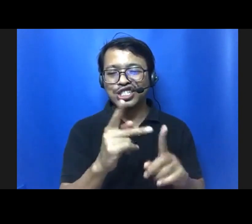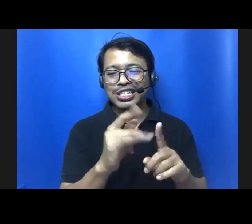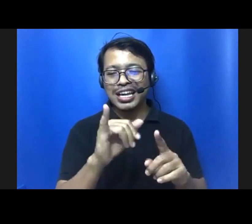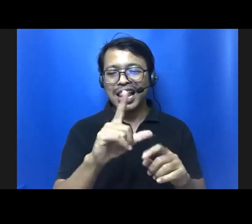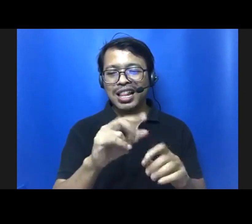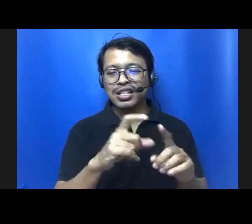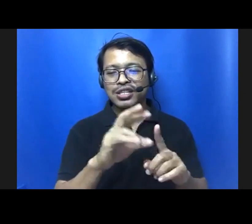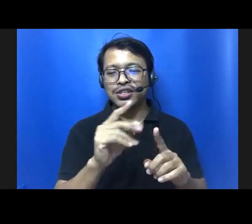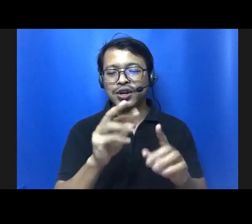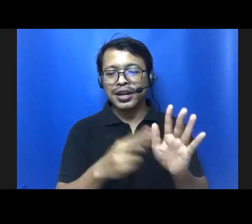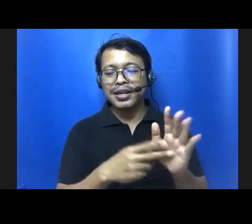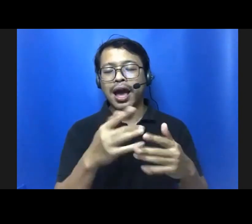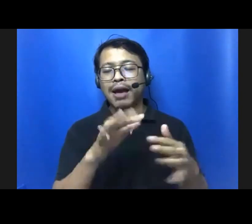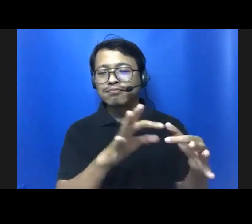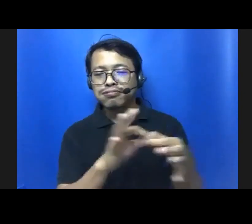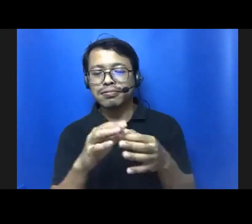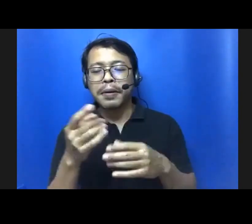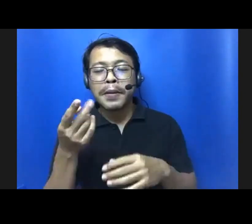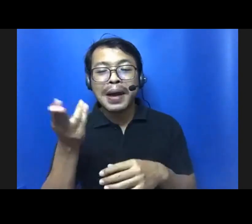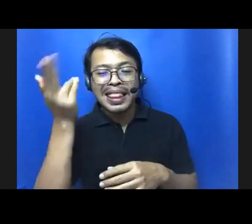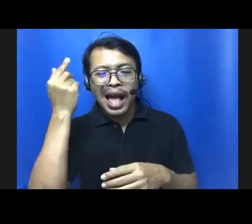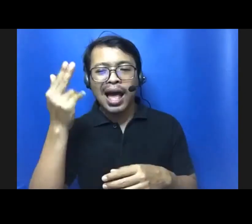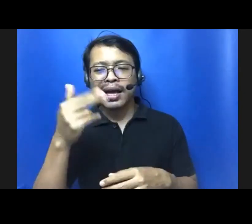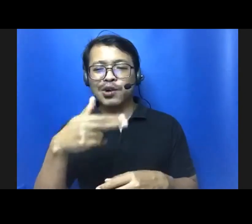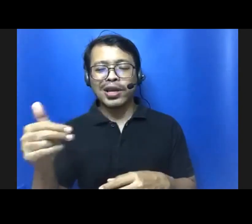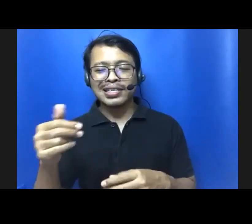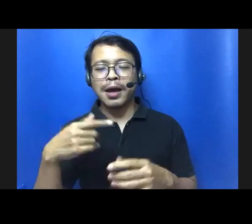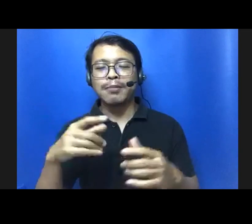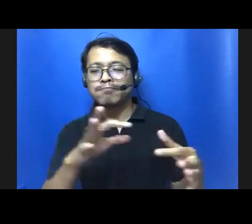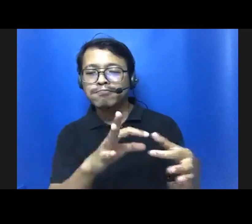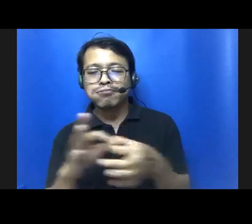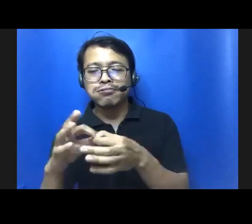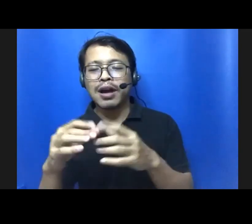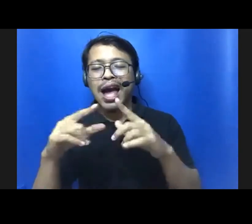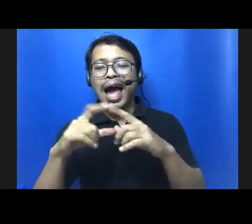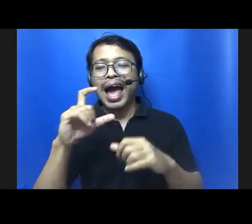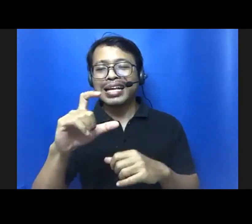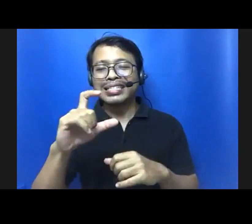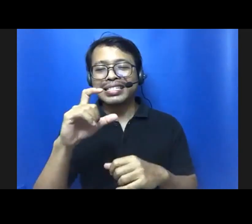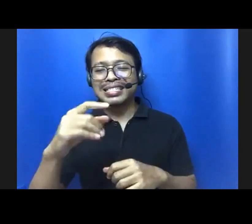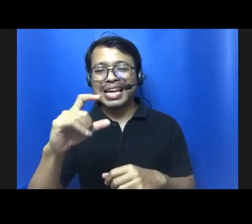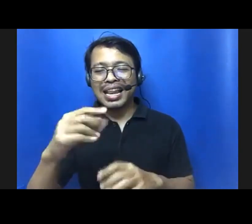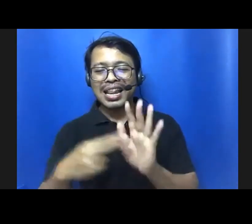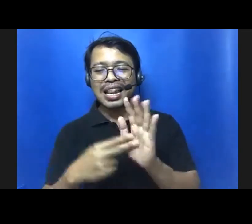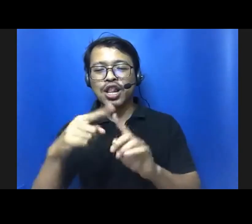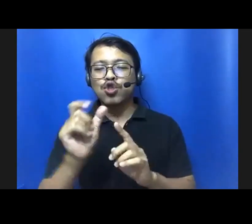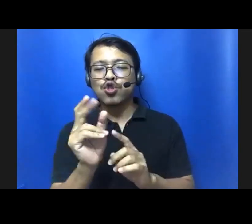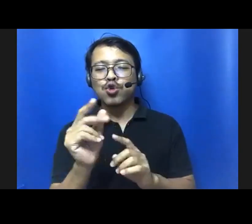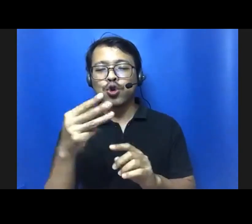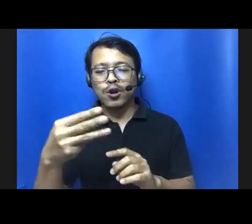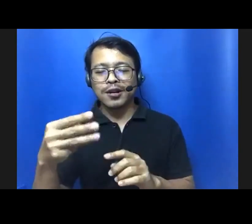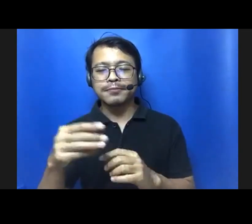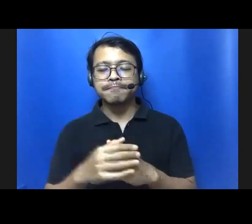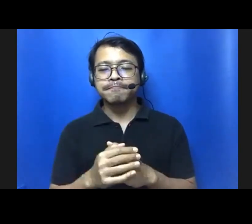Republik Indonesia, dan Accenture sebagai donor Project Skills to Succeed, yang berfokus pada pengembangan keterampilan orang muda dengan